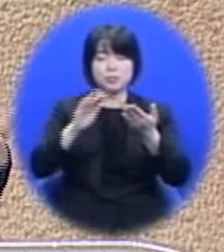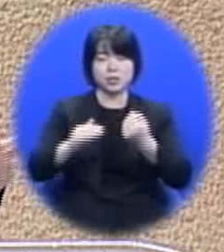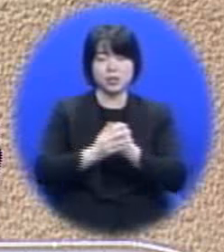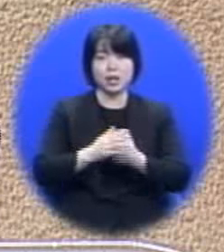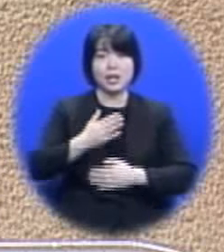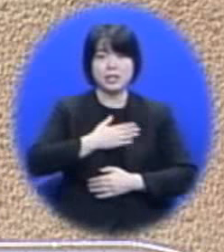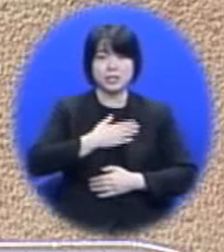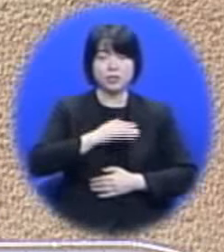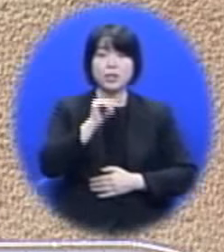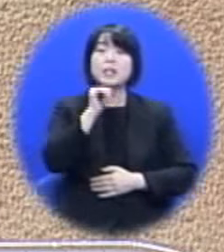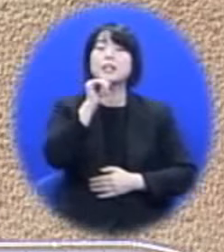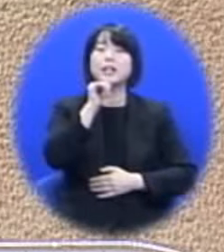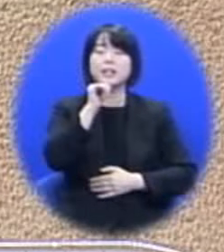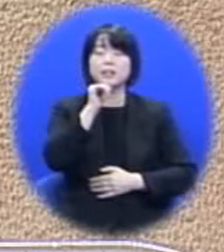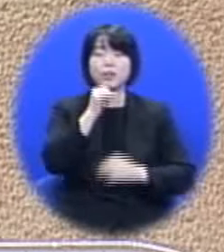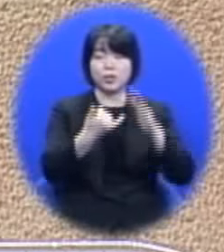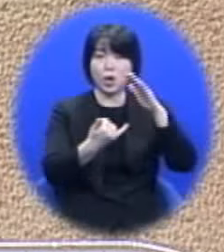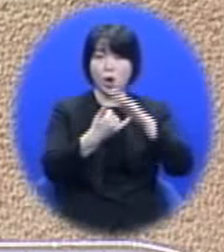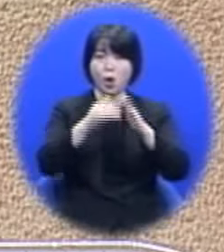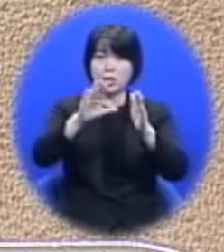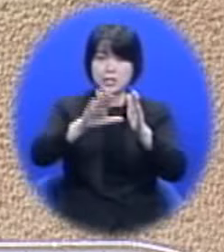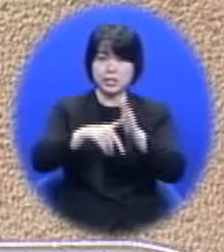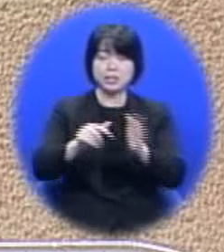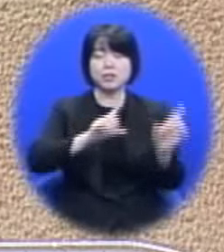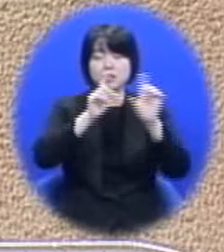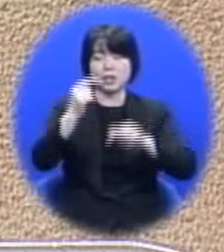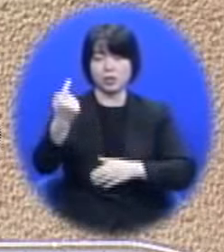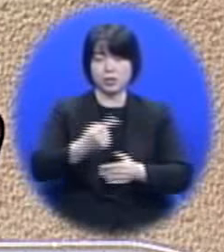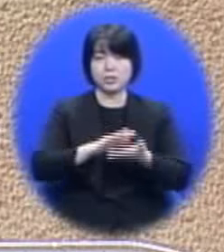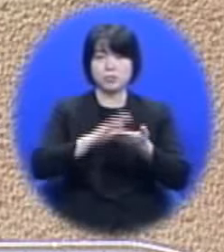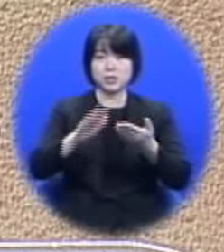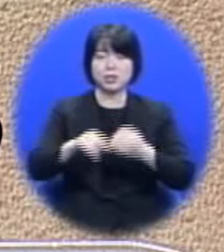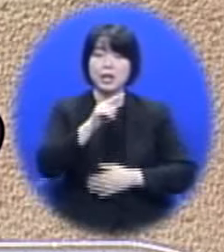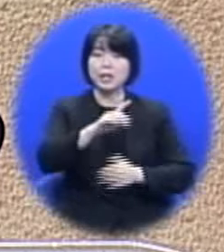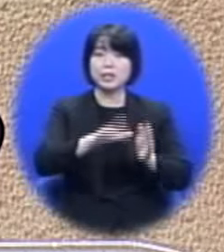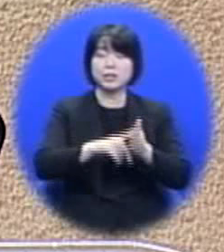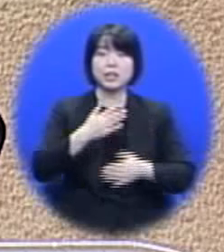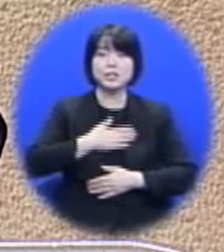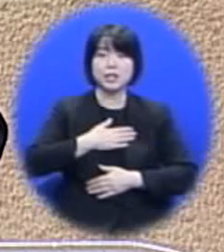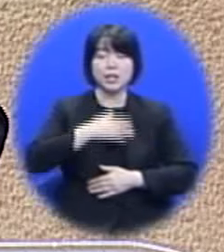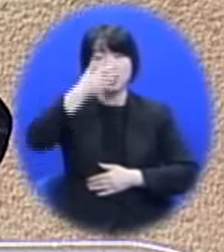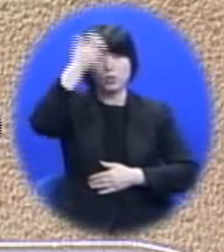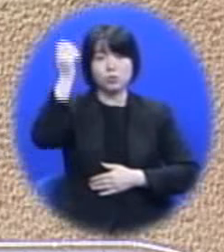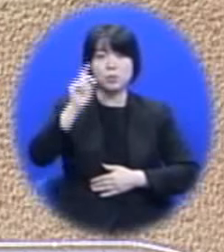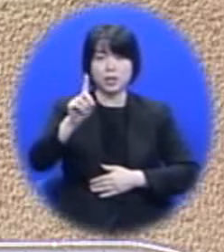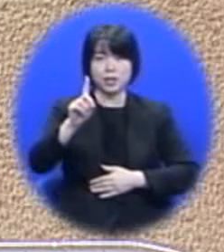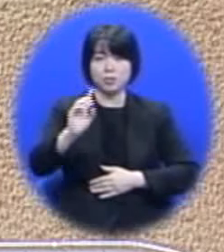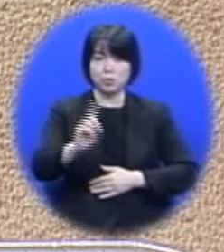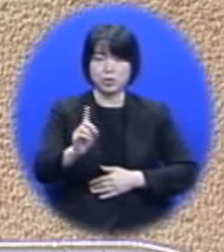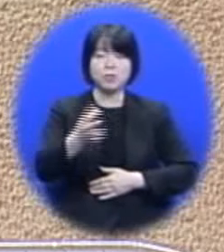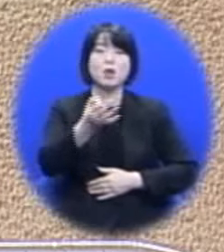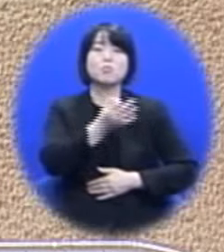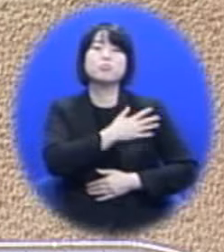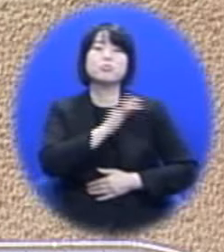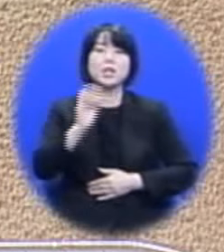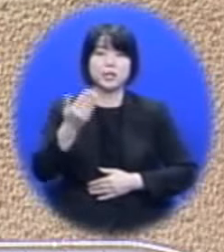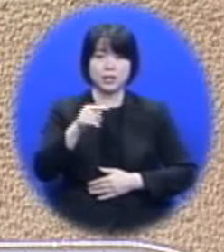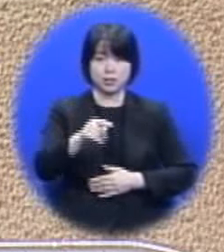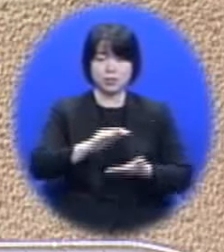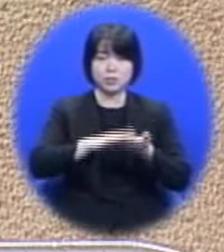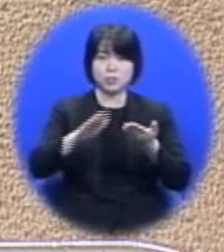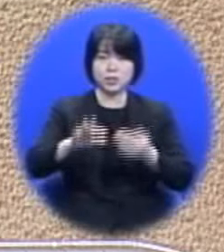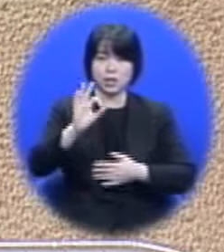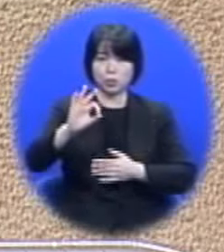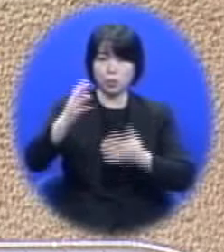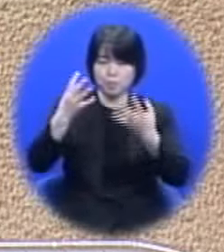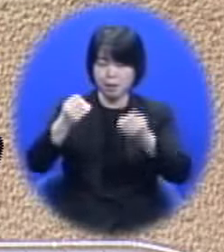저는 가난했던 유년 시절을 보냈습니다. 그때 제게 한 가지 꿈이 있었다면 그건 부자가 되는 것이었습니다. 돈을